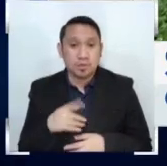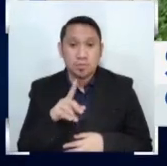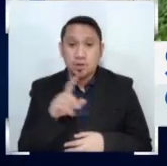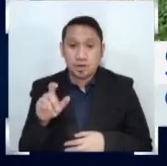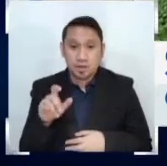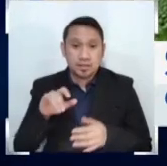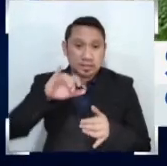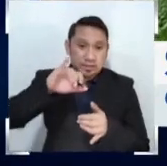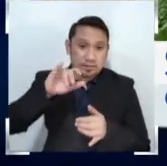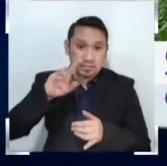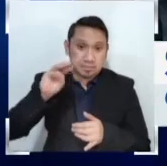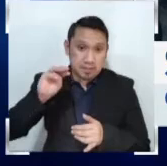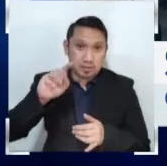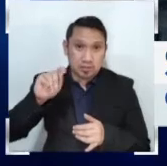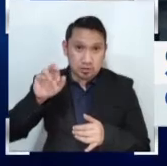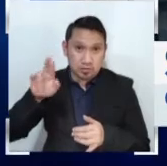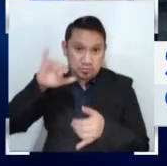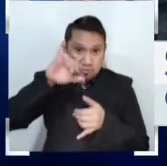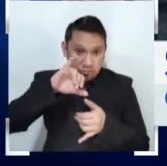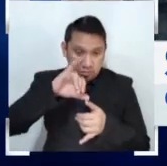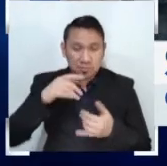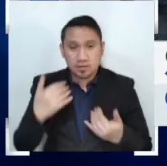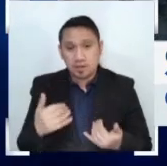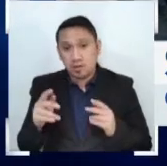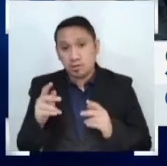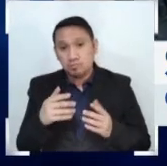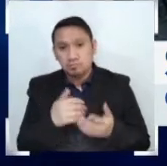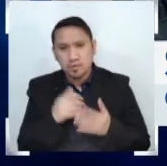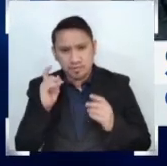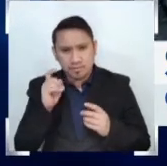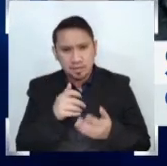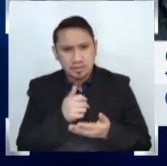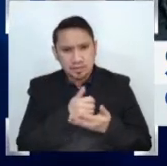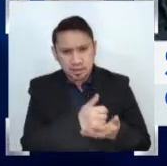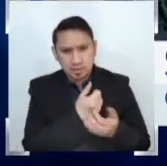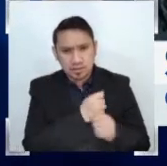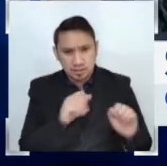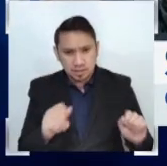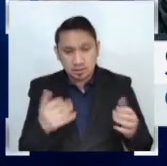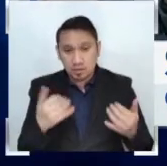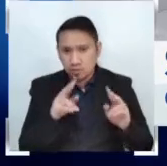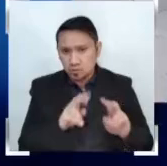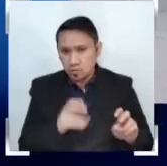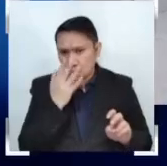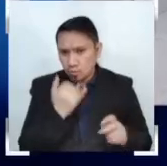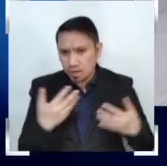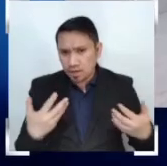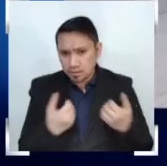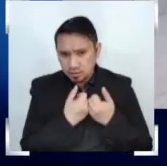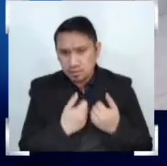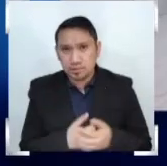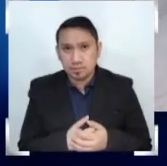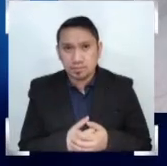bangin. Agad rumisponde ang motoridad kaya naisugod ang mga biktima sa ospital. Patuloy ang investigasyon sa sanhina aksidente. Sa